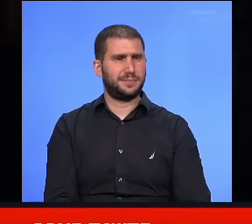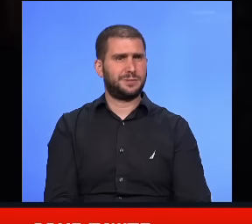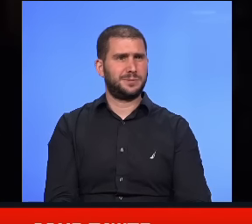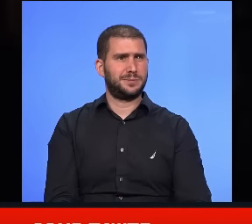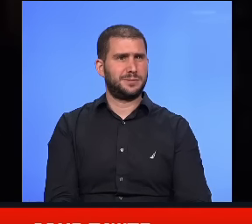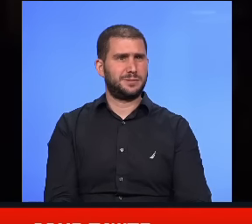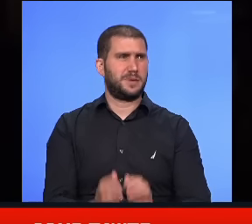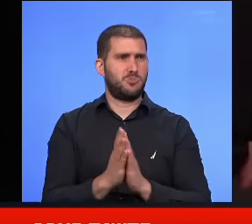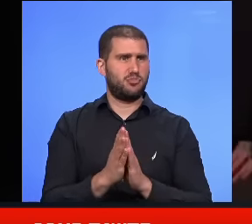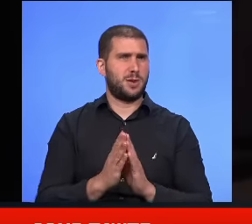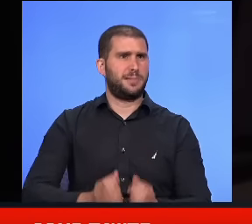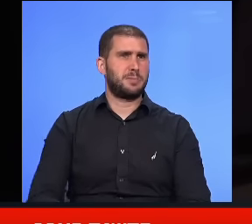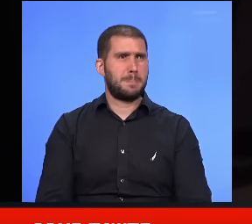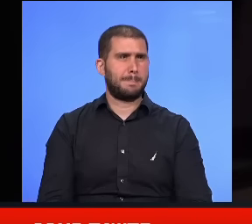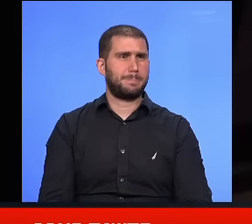Palestine, please.